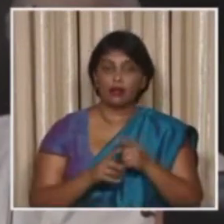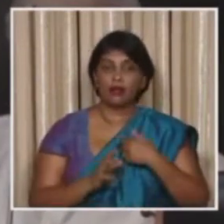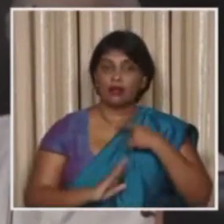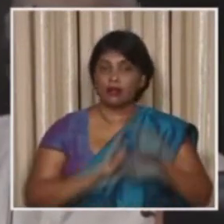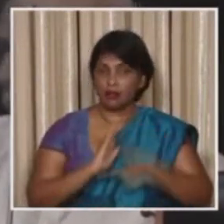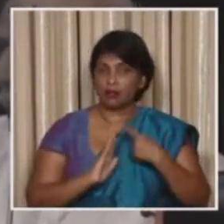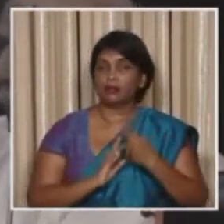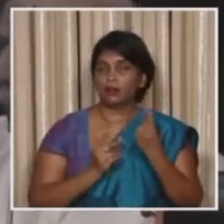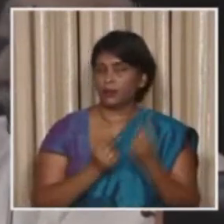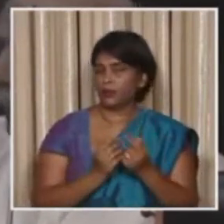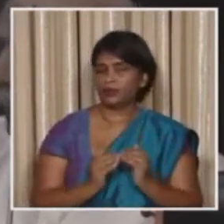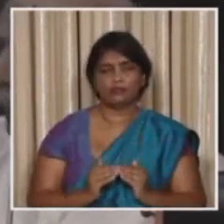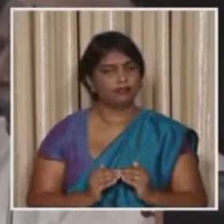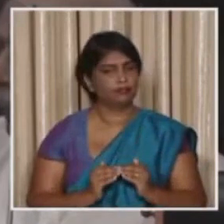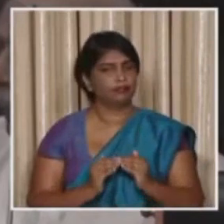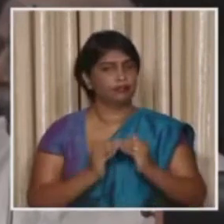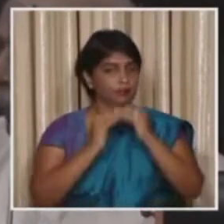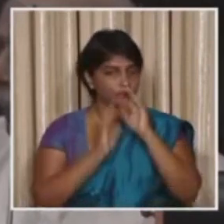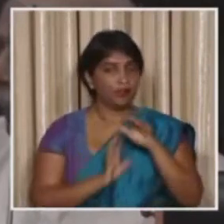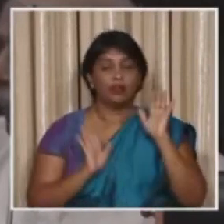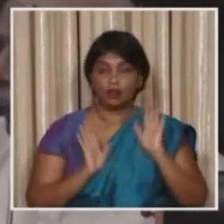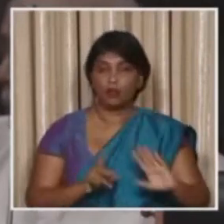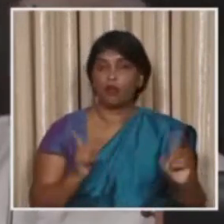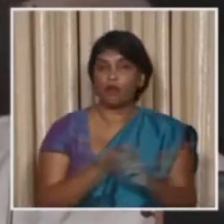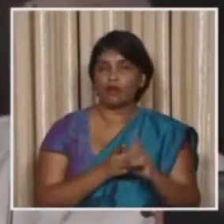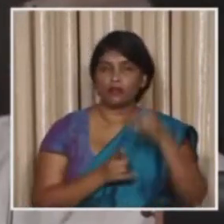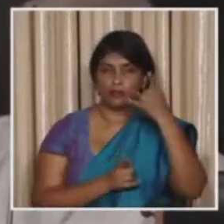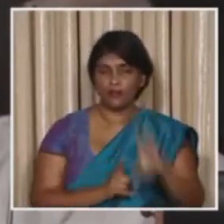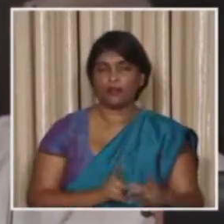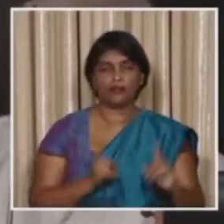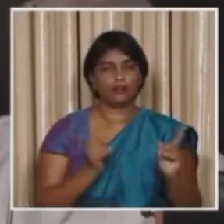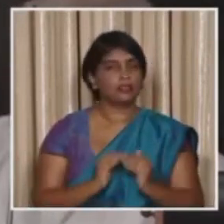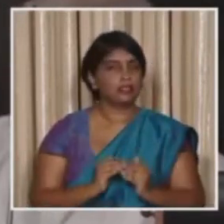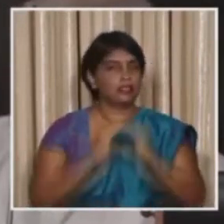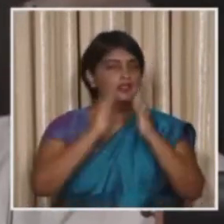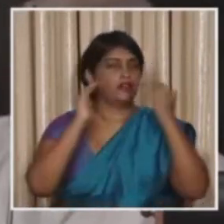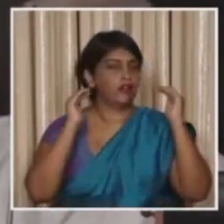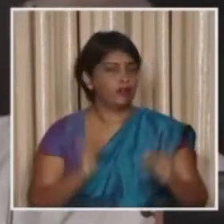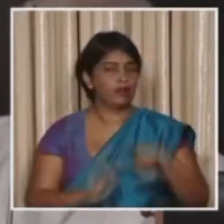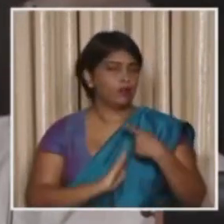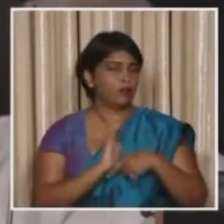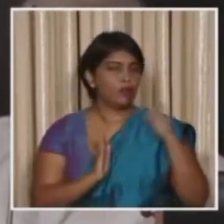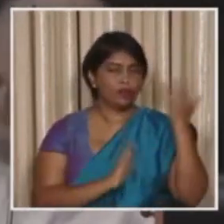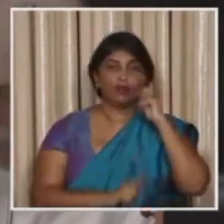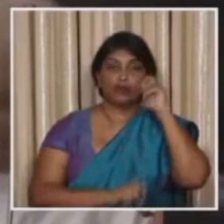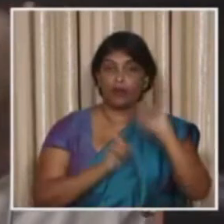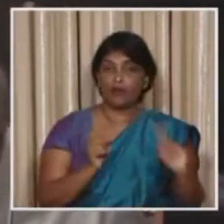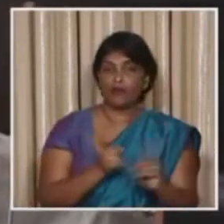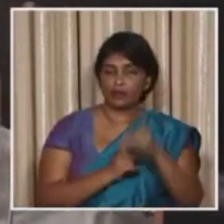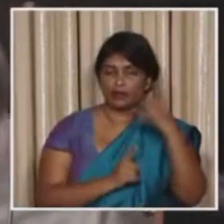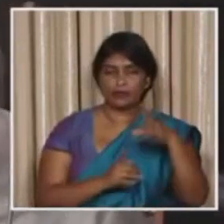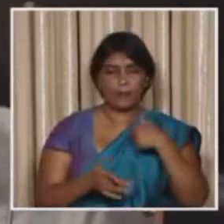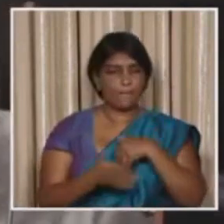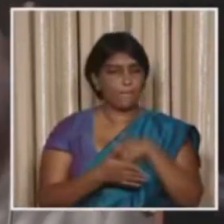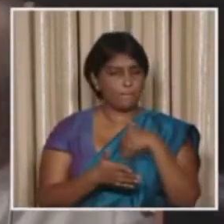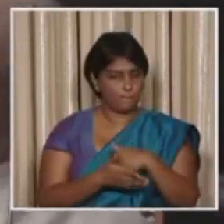රටේ ශීඝ්‍ර ආර්ථික සංවර්ධනයක් ඇති වුණා. නමුත් යුද්ධය නිසා සංවර්ධන අඩාල වුණා. මේ රටේ සෑම පුරවැසියෙක්ම යුද්ධය නිසා පීඩාවට